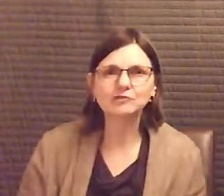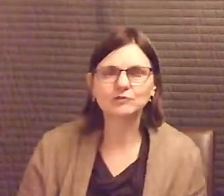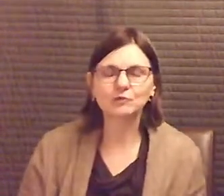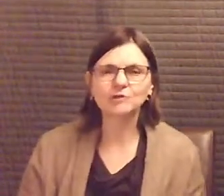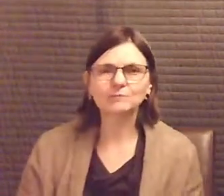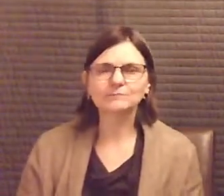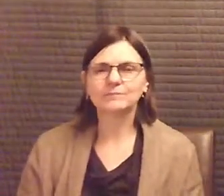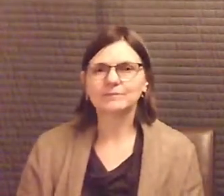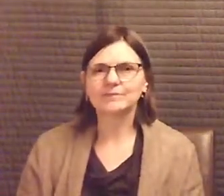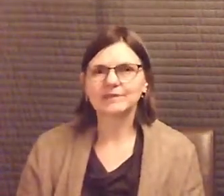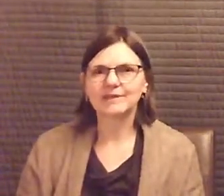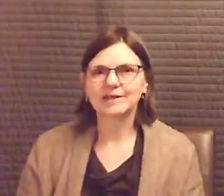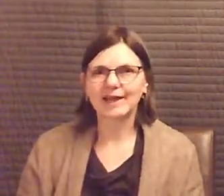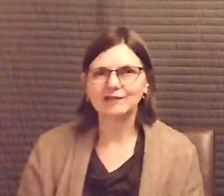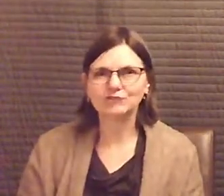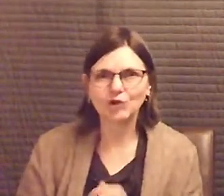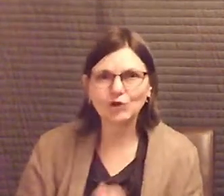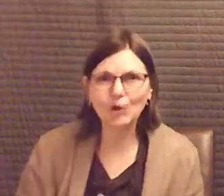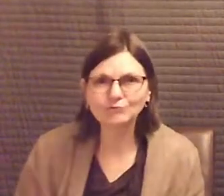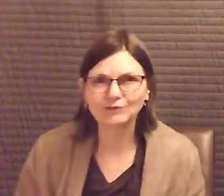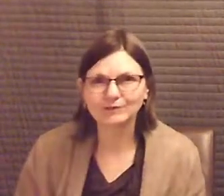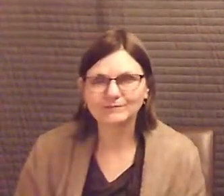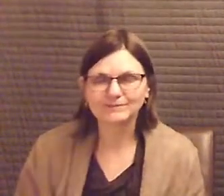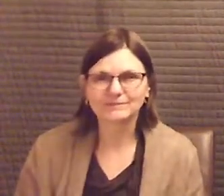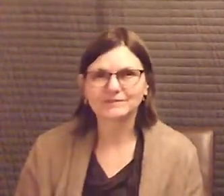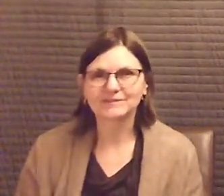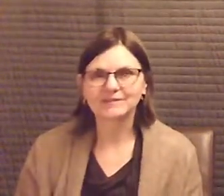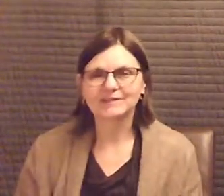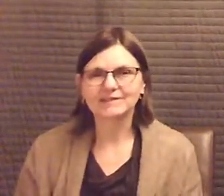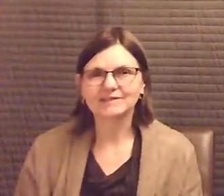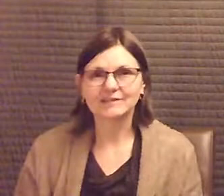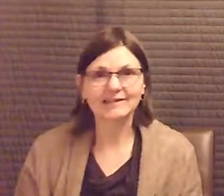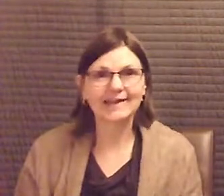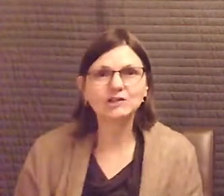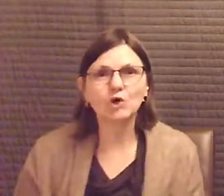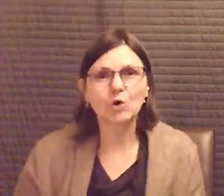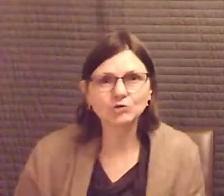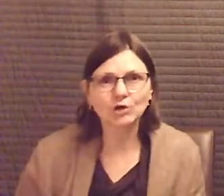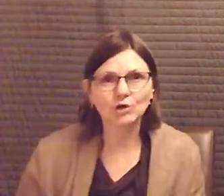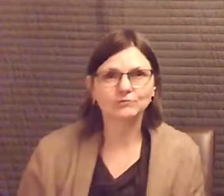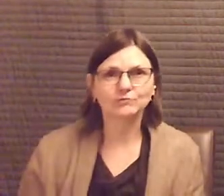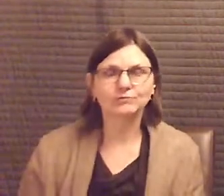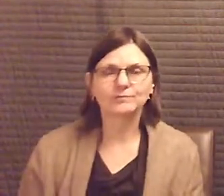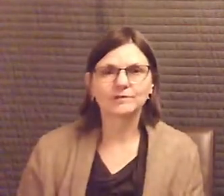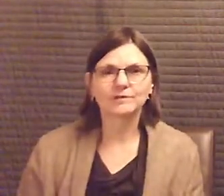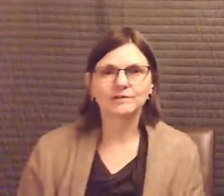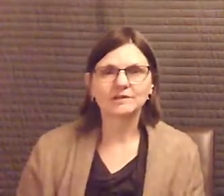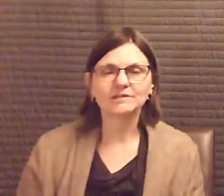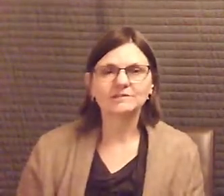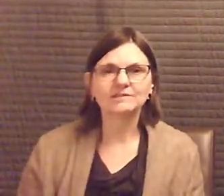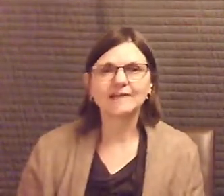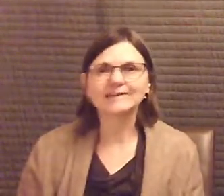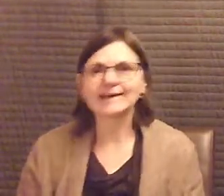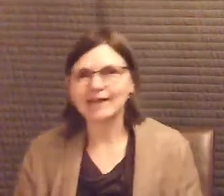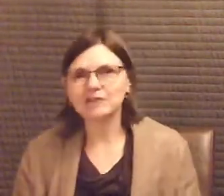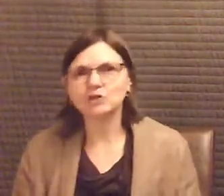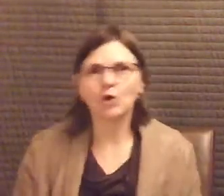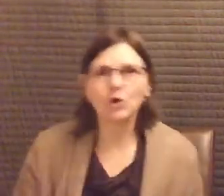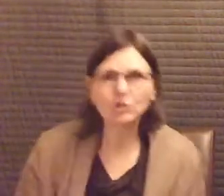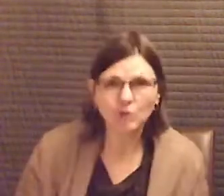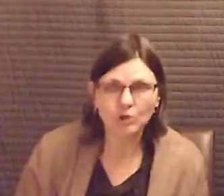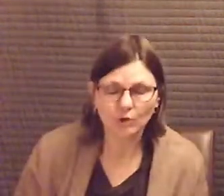beefde ze voor de ze geloofde het normally verder geen ongeluk ze hadden